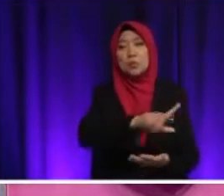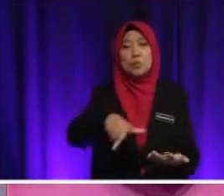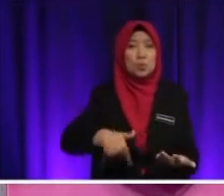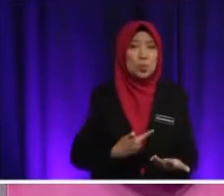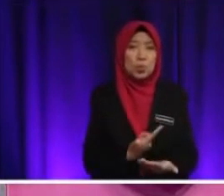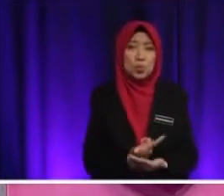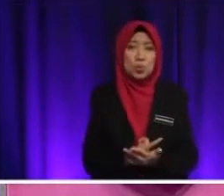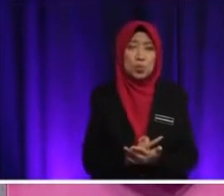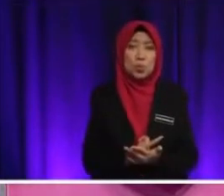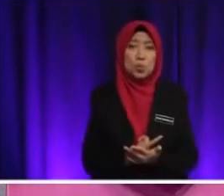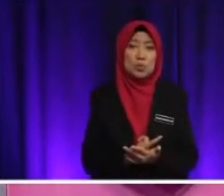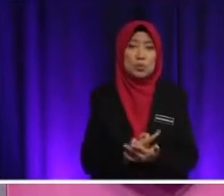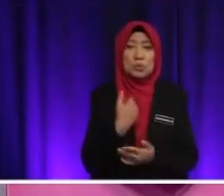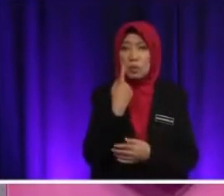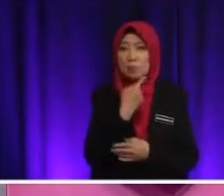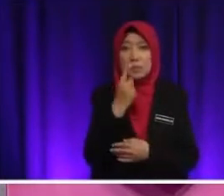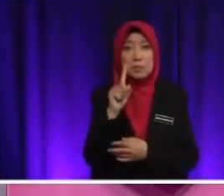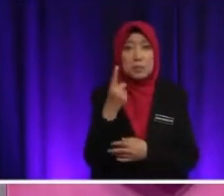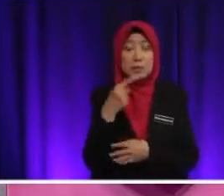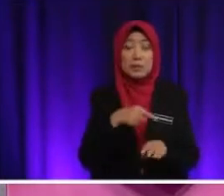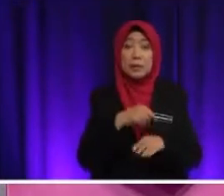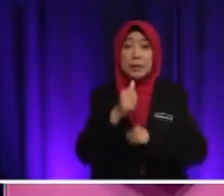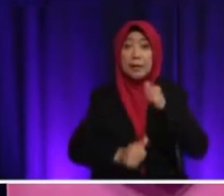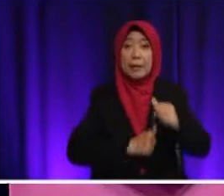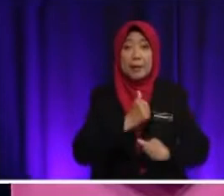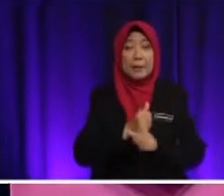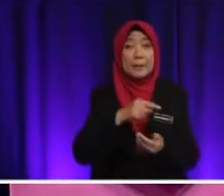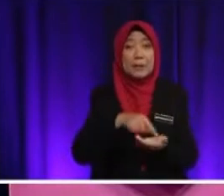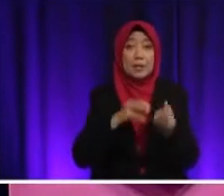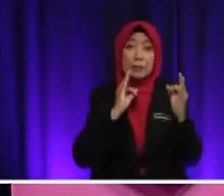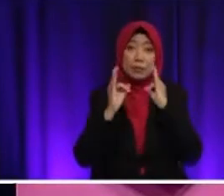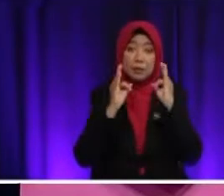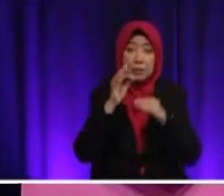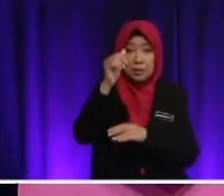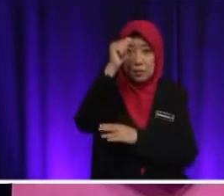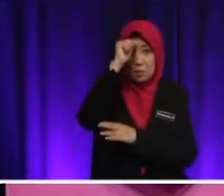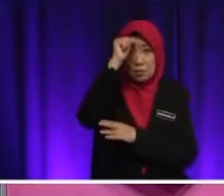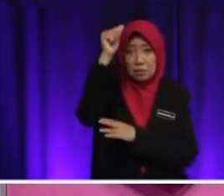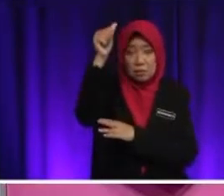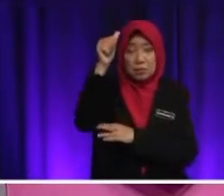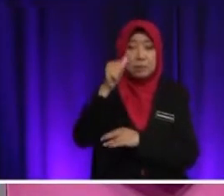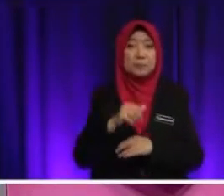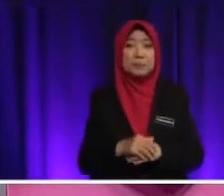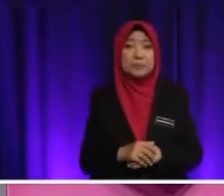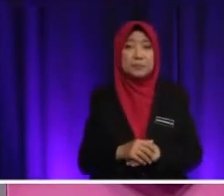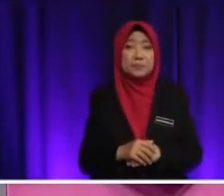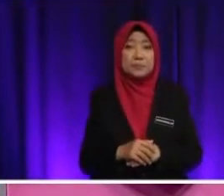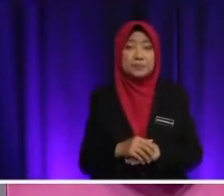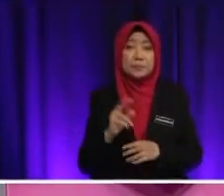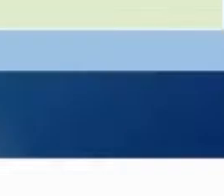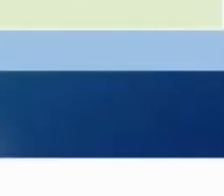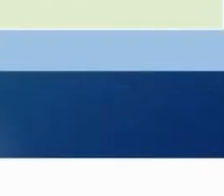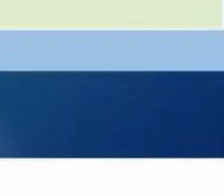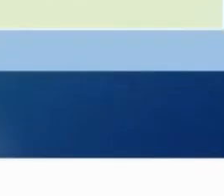di muka bumi ini ataupun berada di alam ini. Bagaimana firman Allah Subhanahu Wa Taala yang berbunyi, "Walillahi